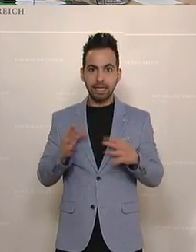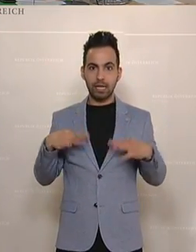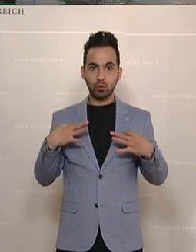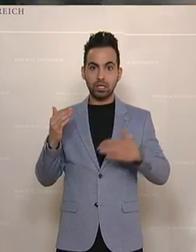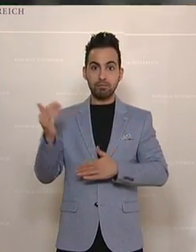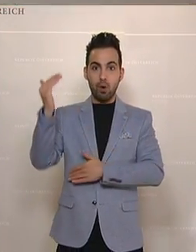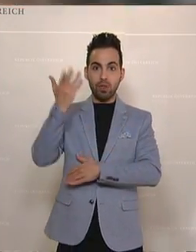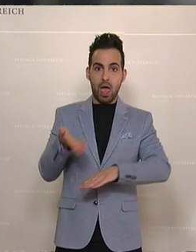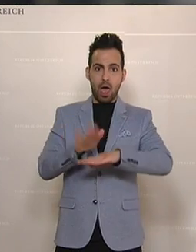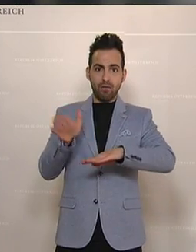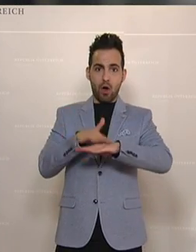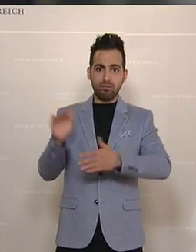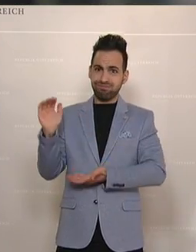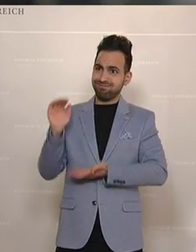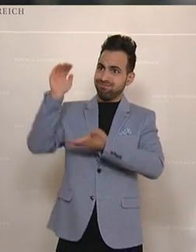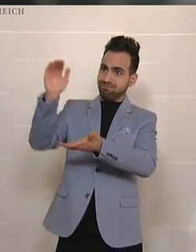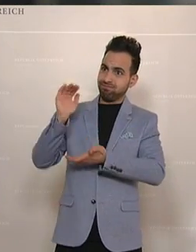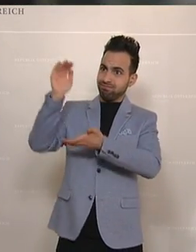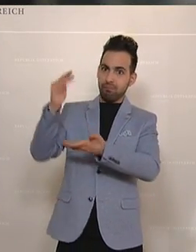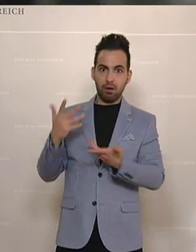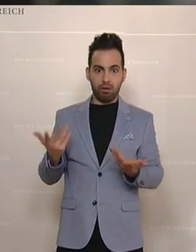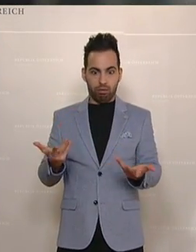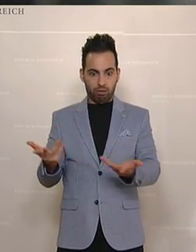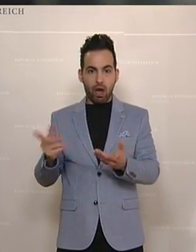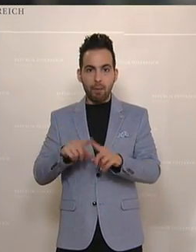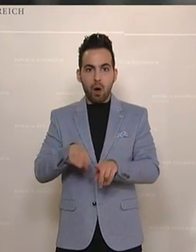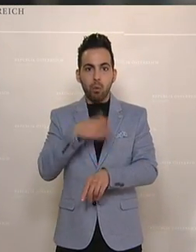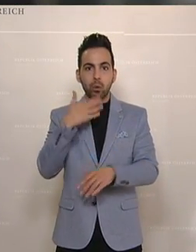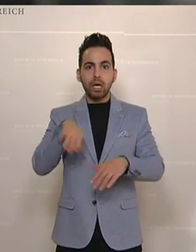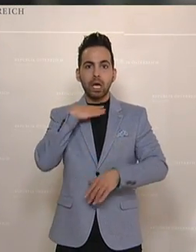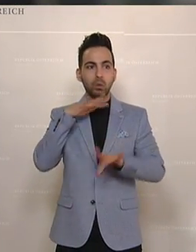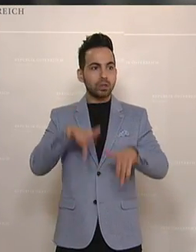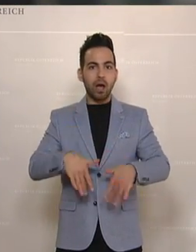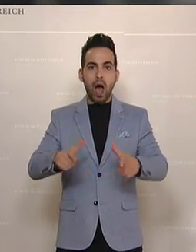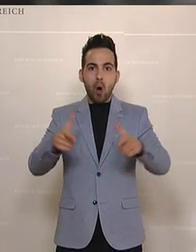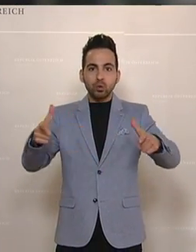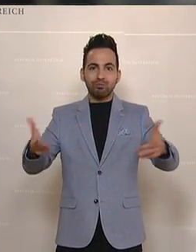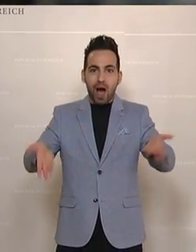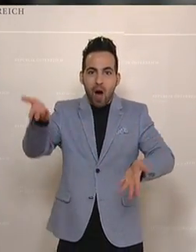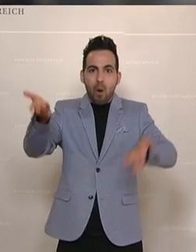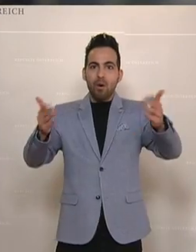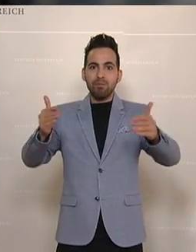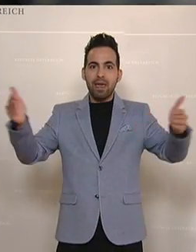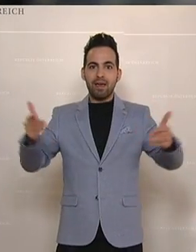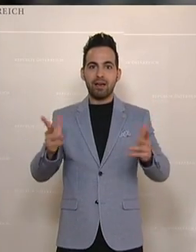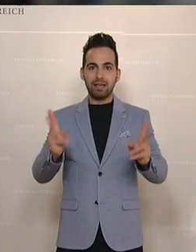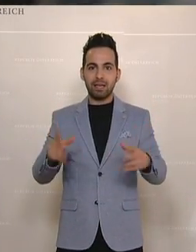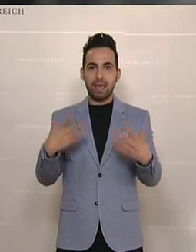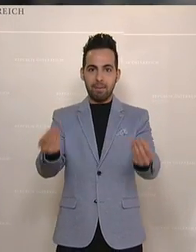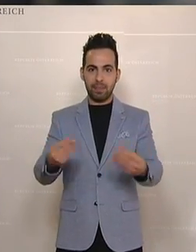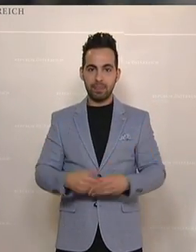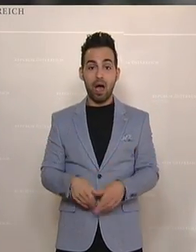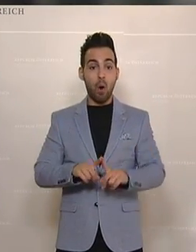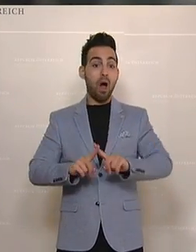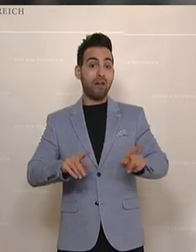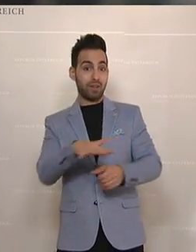mit zusätzlichen Aufgaben und Fällen, sorgen aber gleichzeitig nicht für einen ausreichenden Ausbau in diesem Bereich. Und auch ein anderer Bereich hätte deutlich